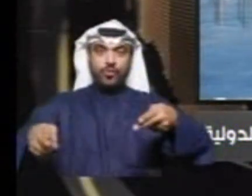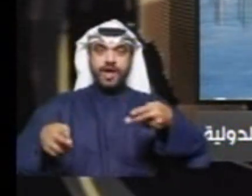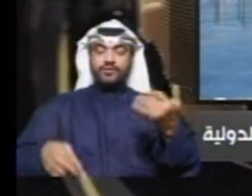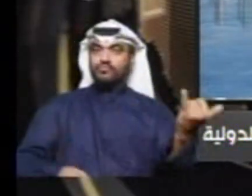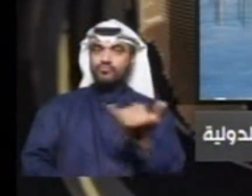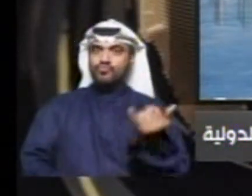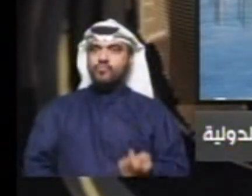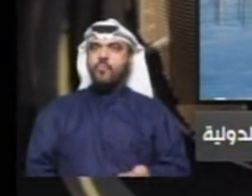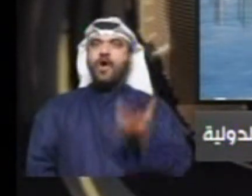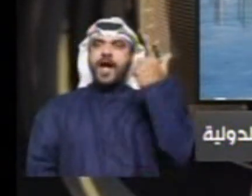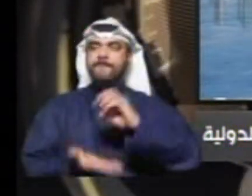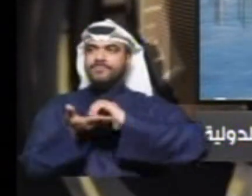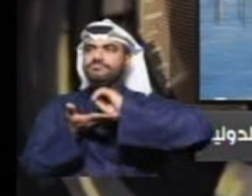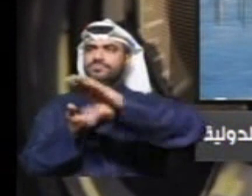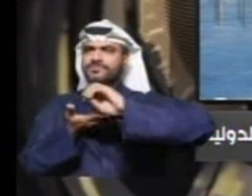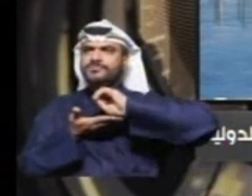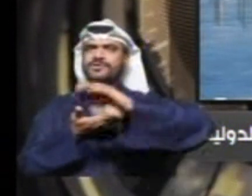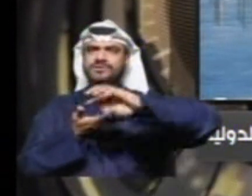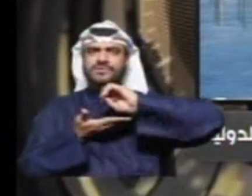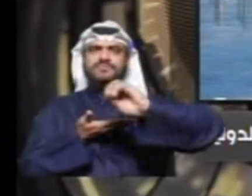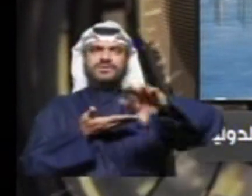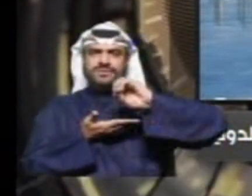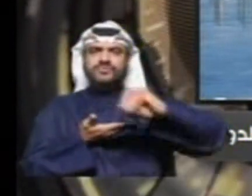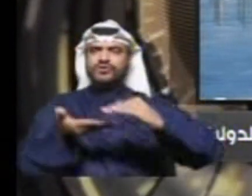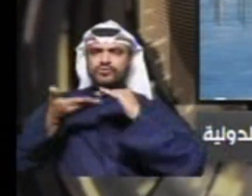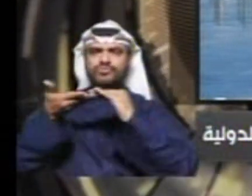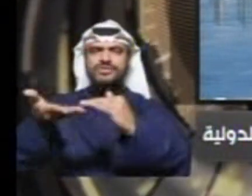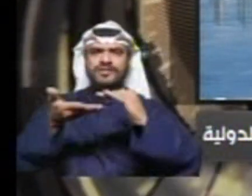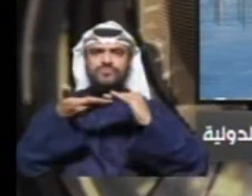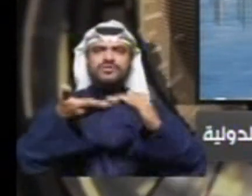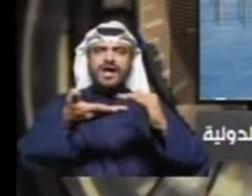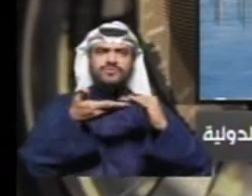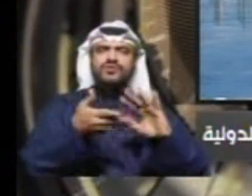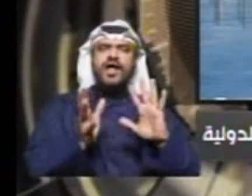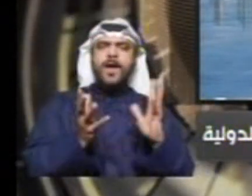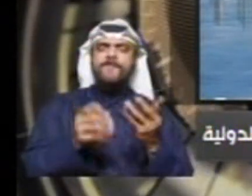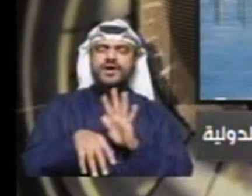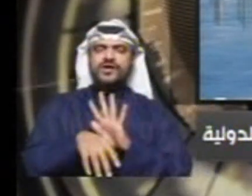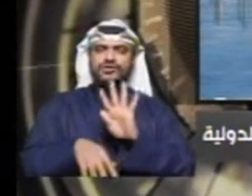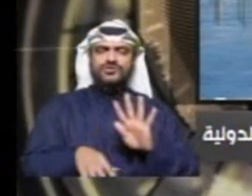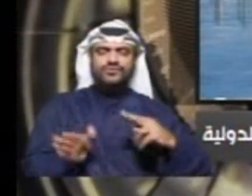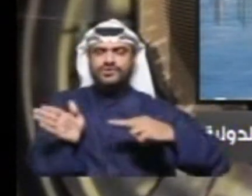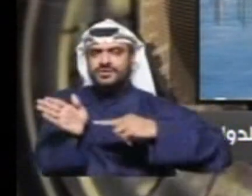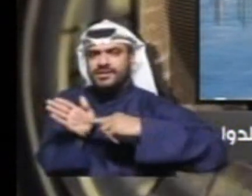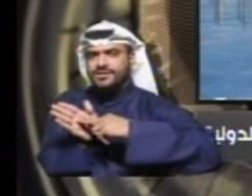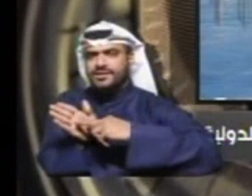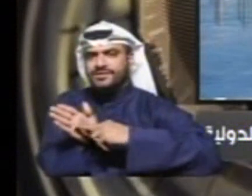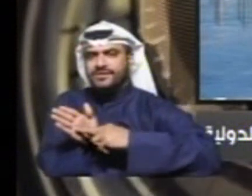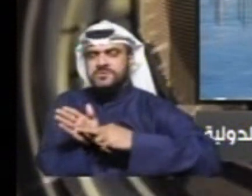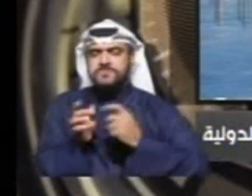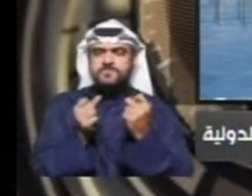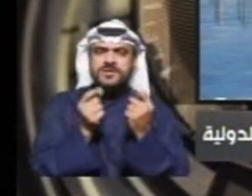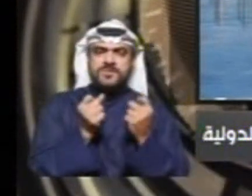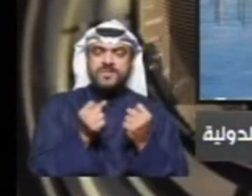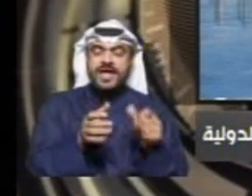بارز في تسهيل وصول المساعدات الانسانيه الى الاشقاء السوريين، فمنذ انضمام دوله الكويت